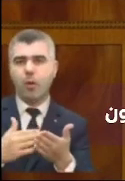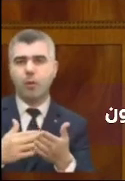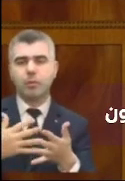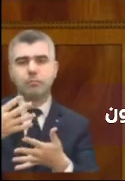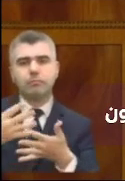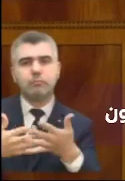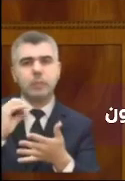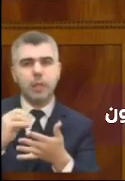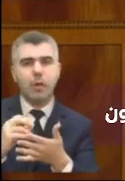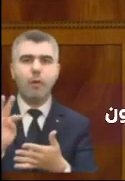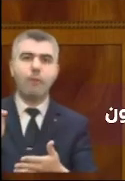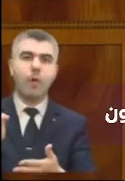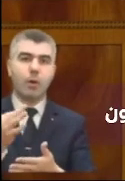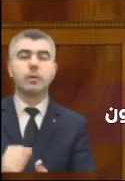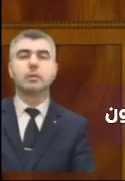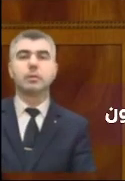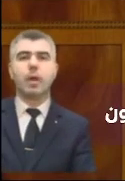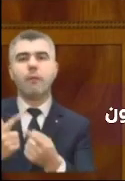ميس غرنوبل